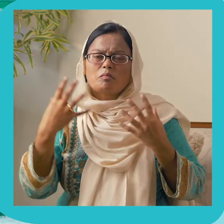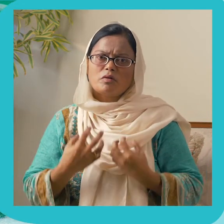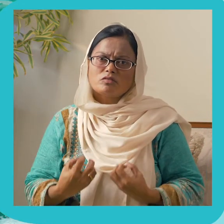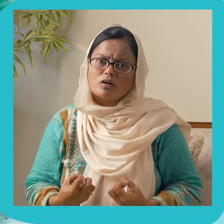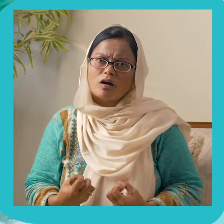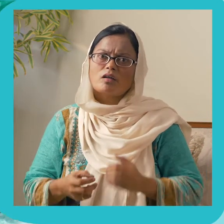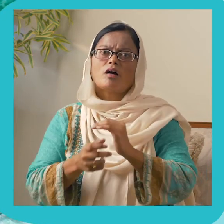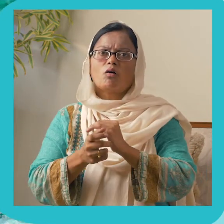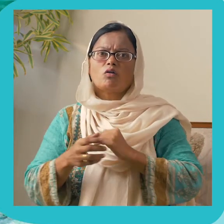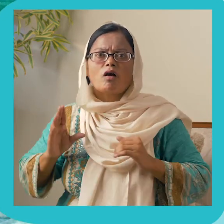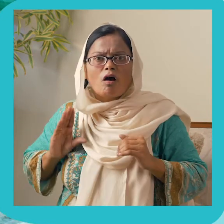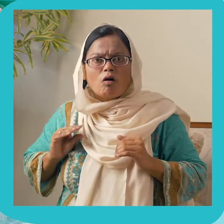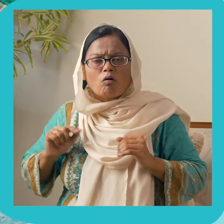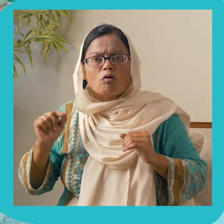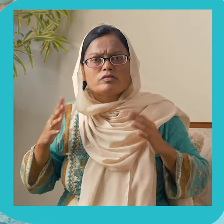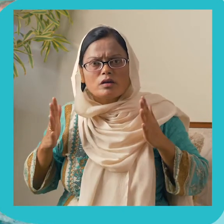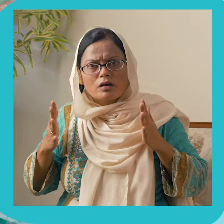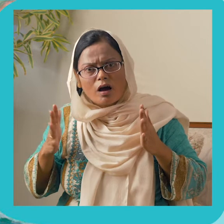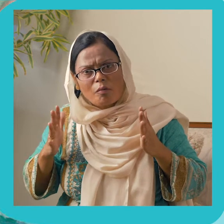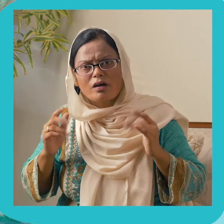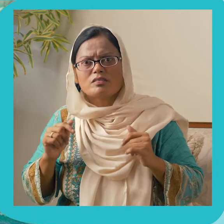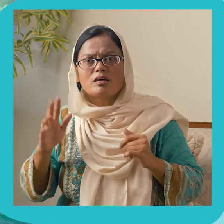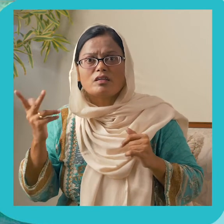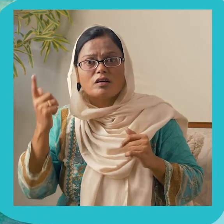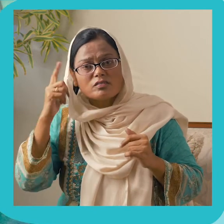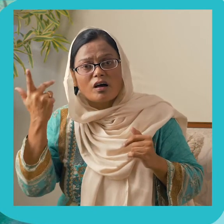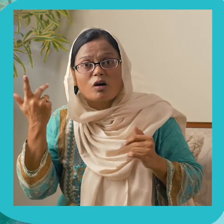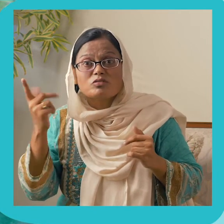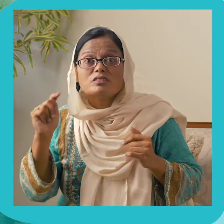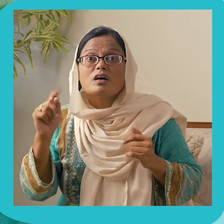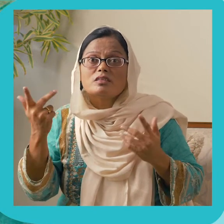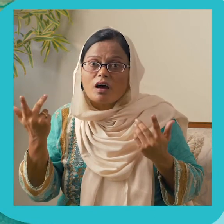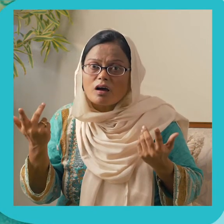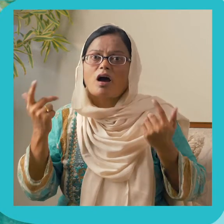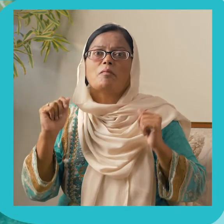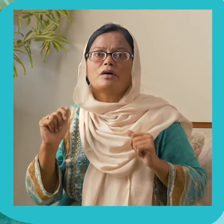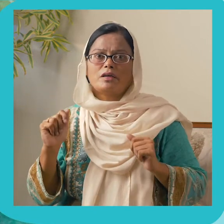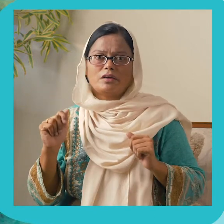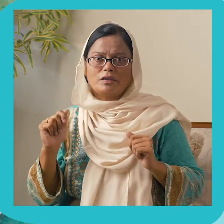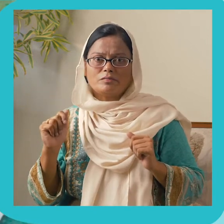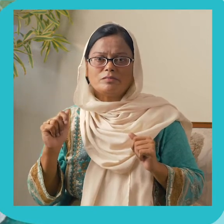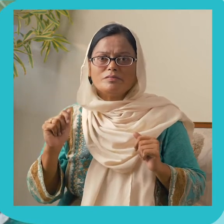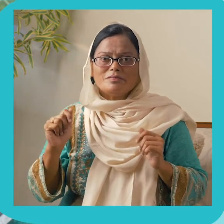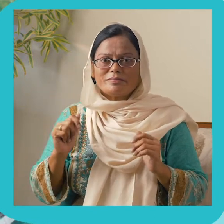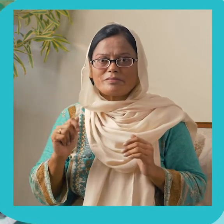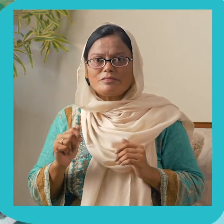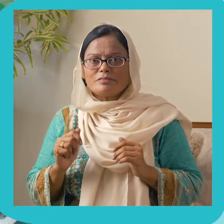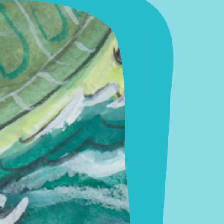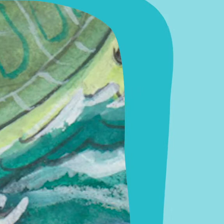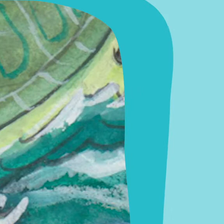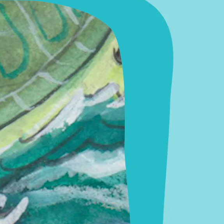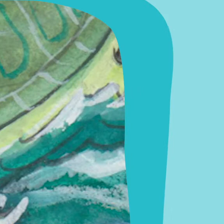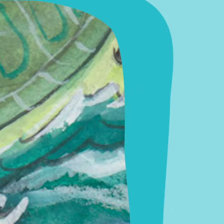बेचारा ऑलिव खौफ से कांप रहा था। ना जाने माहीगीर उसके साथ क्या करने वाले हैं।